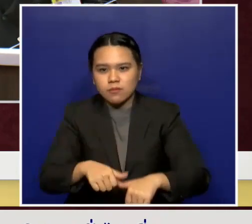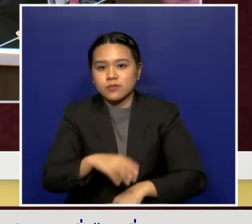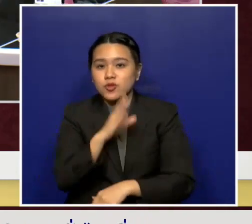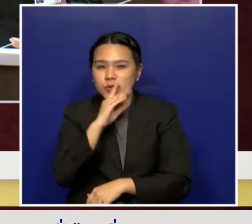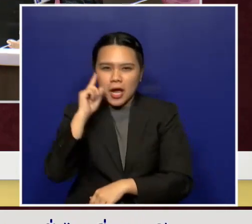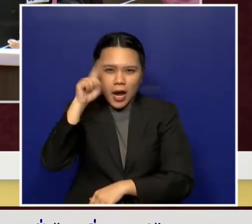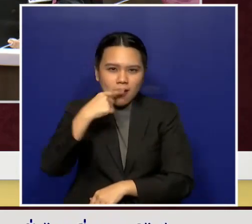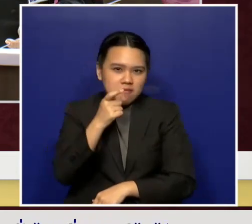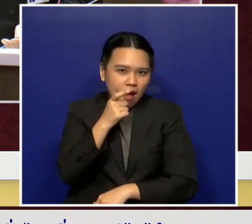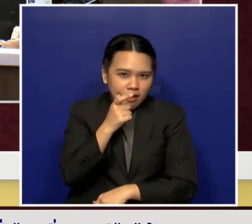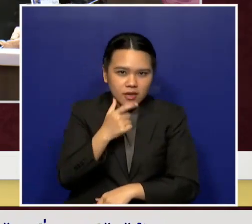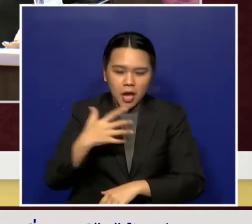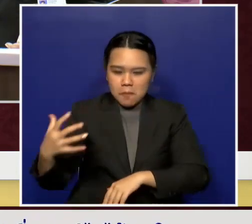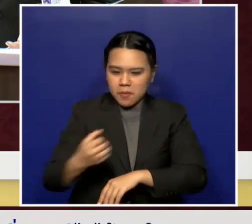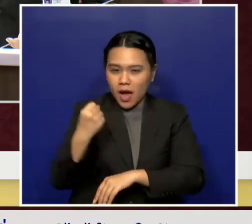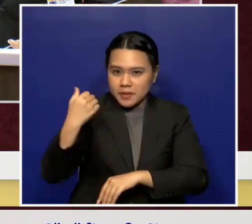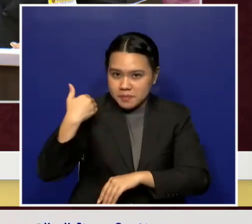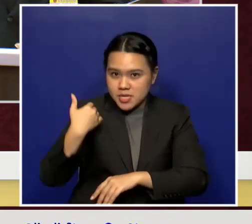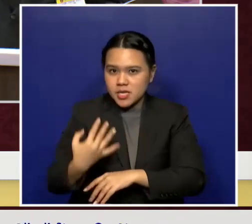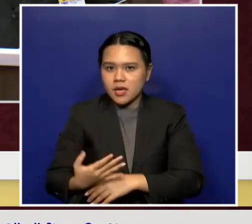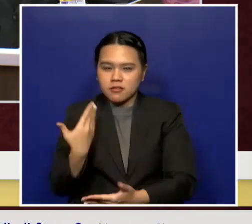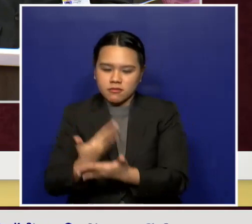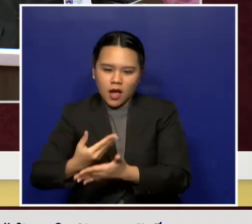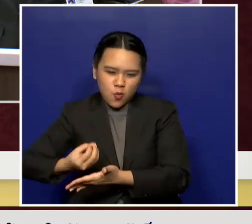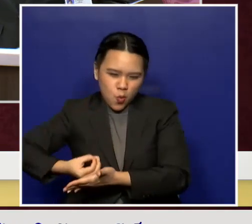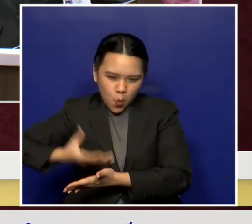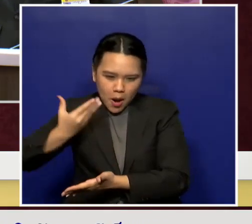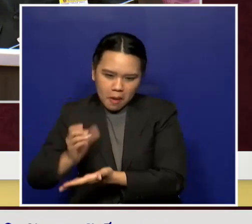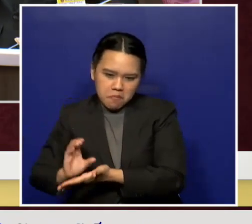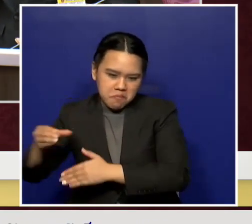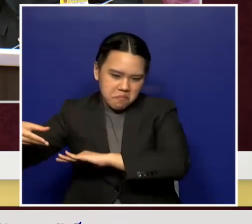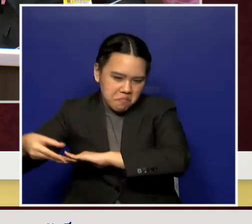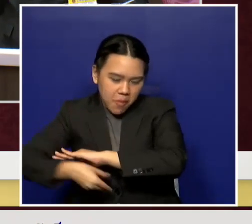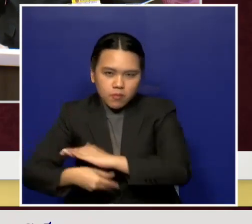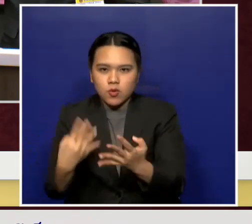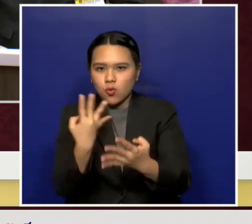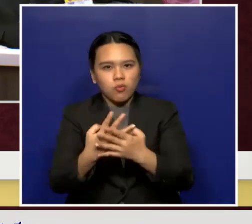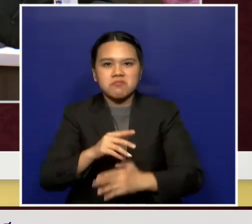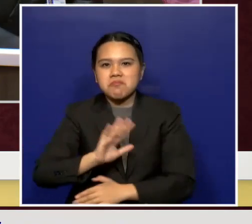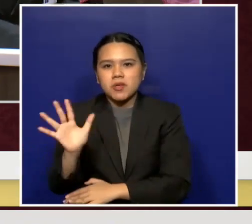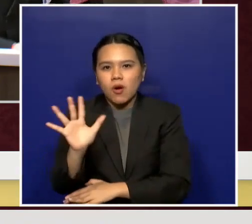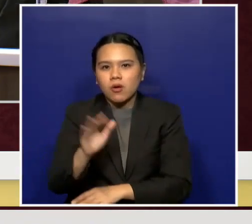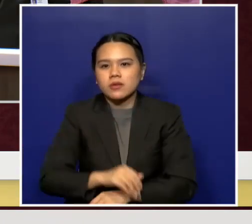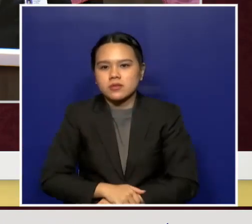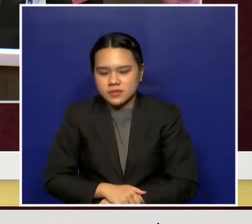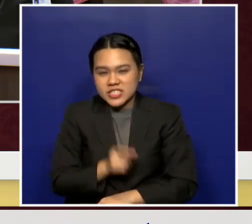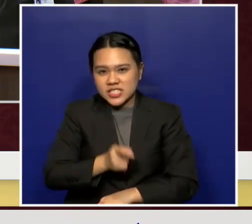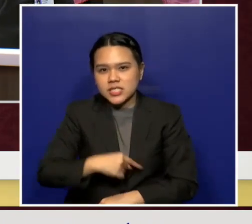คุกนี่คือความจริงประเทศไทยและสิ่งที่ผมอยากจะบอกก็คือว่าเอาขึ้นต